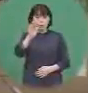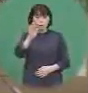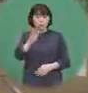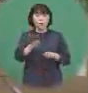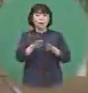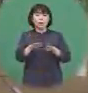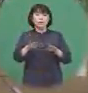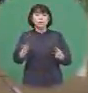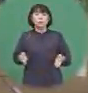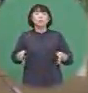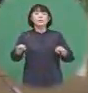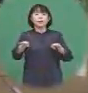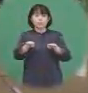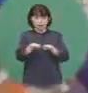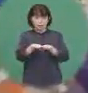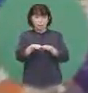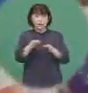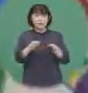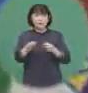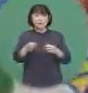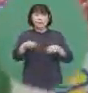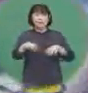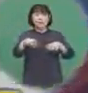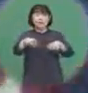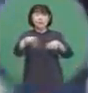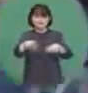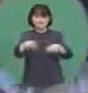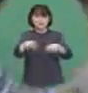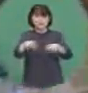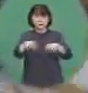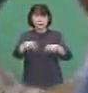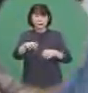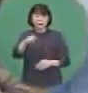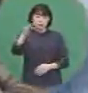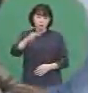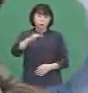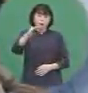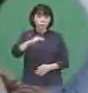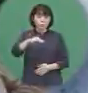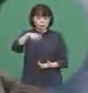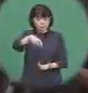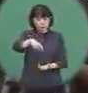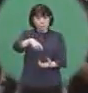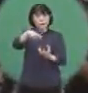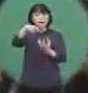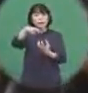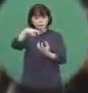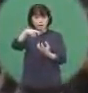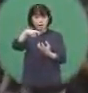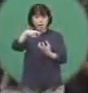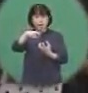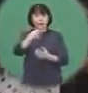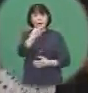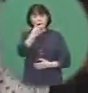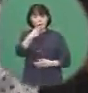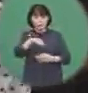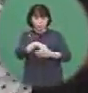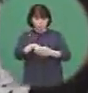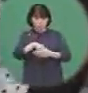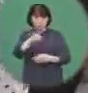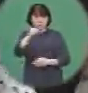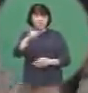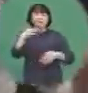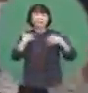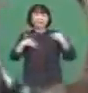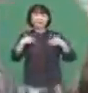きぼうがおか児童センターで小さな縁日が開かれ子どもたちがヨーヨーすくいやお菓子のくじ引き